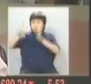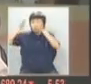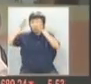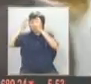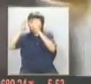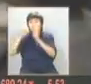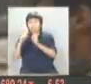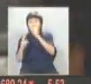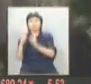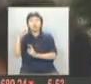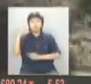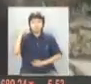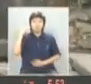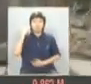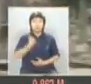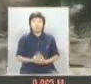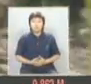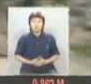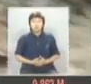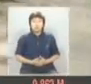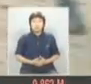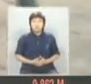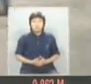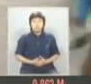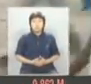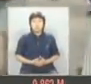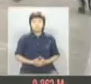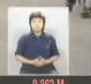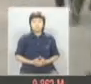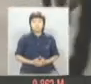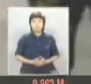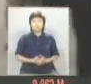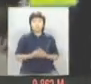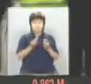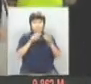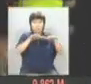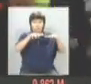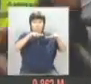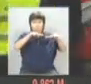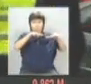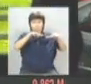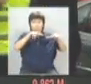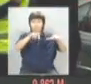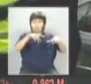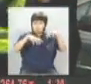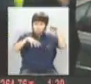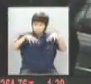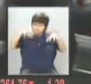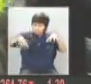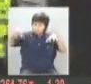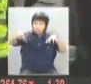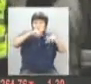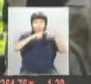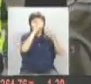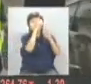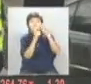ลงมาน้แรงจนสะทืนของพนดนไ้กทำให้อาคารหลายแห่งพังเสียหายผู้คน